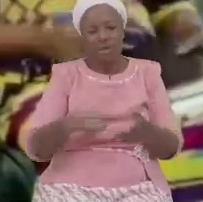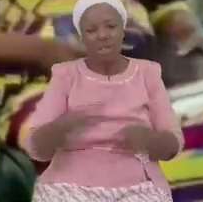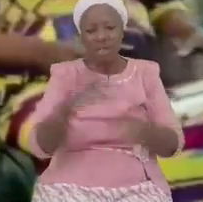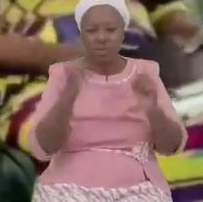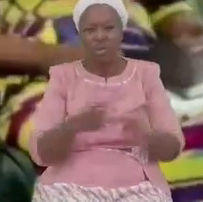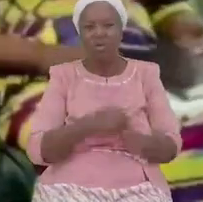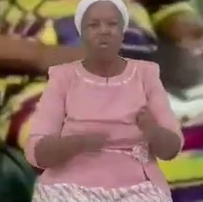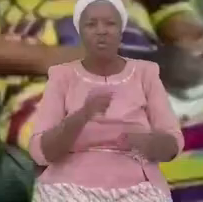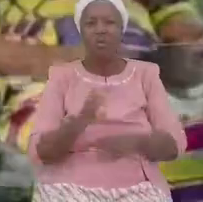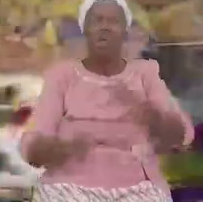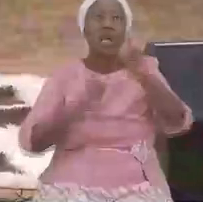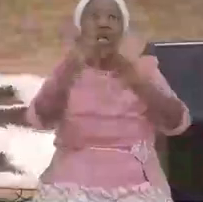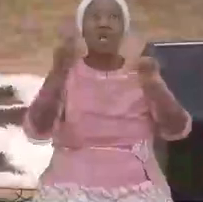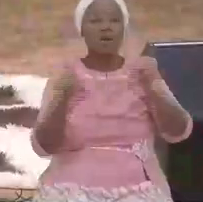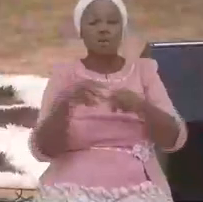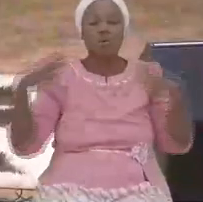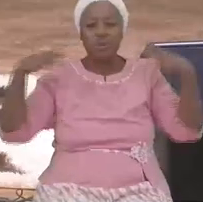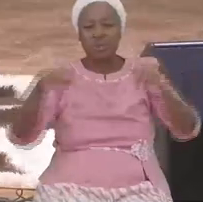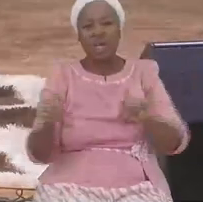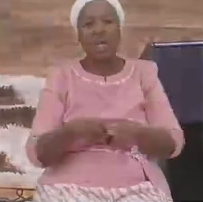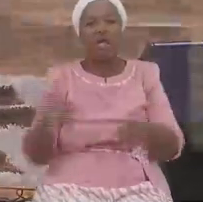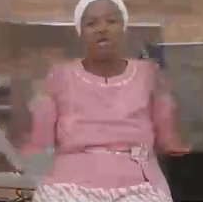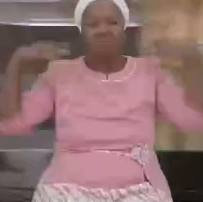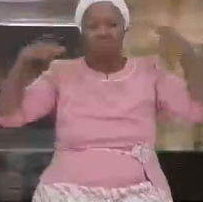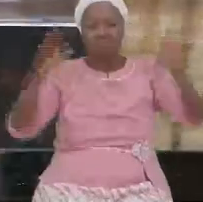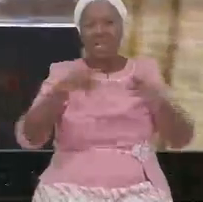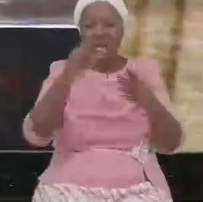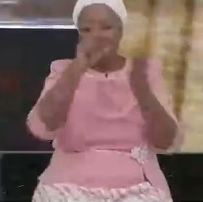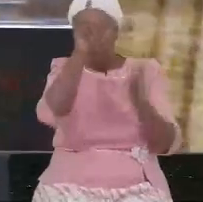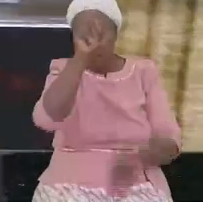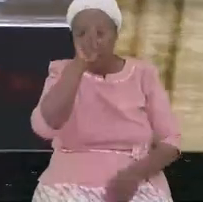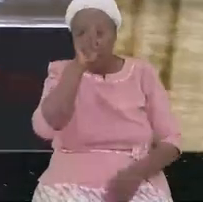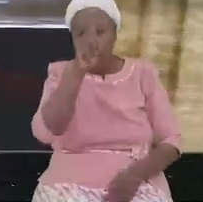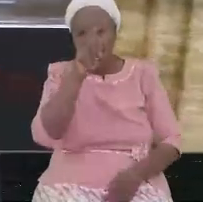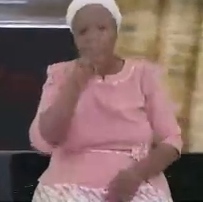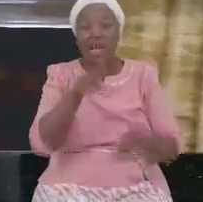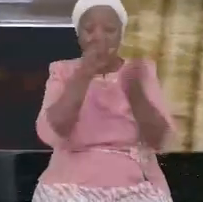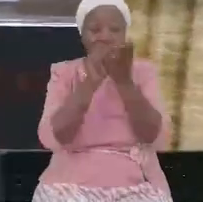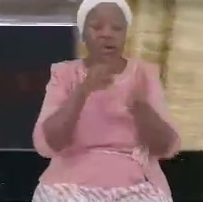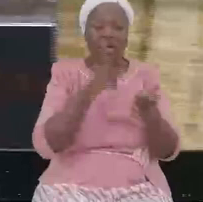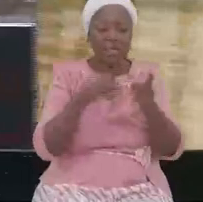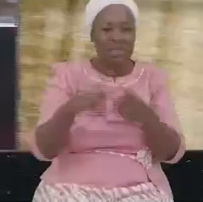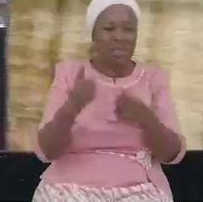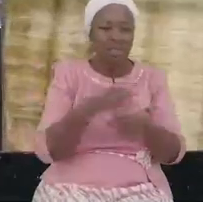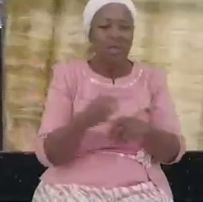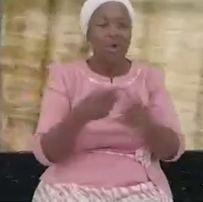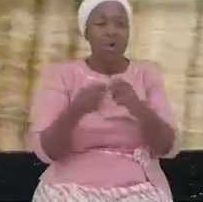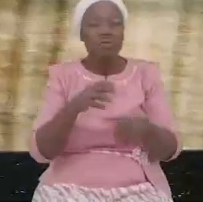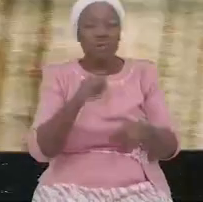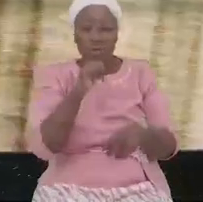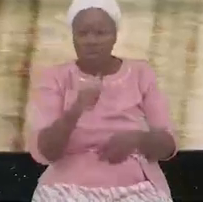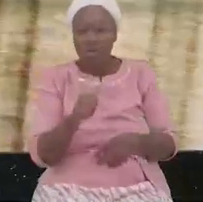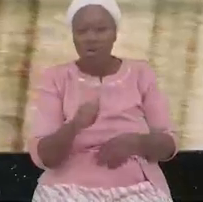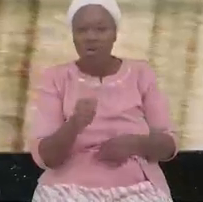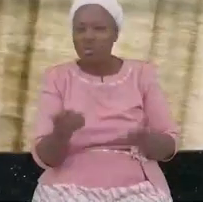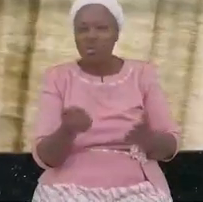aigles, ils courent et ne se fatiguent pas, ils marchent et ne se fatiguent pas. Idée, je mettrai mon esprit en